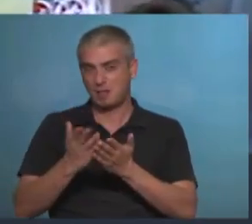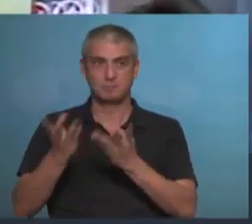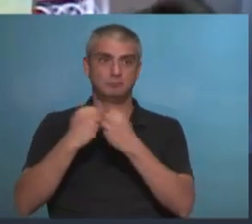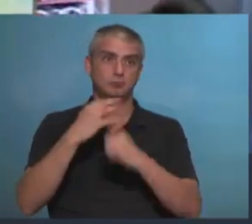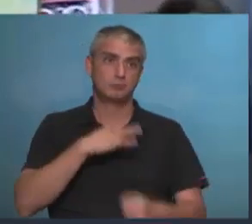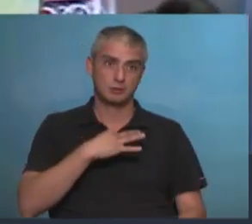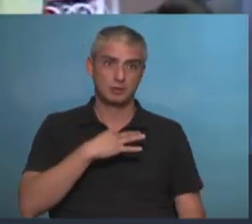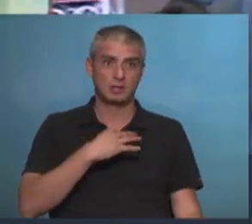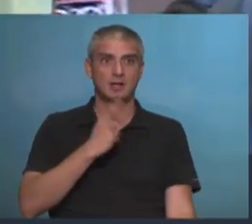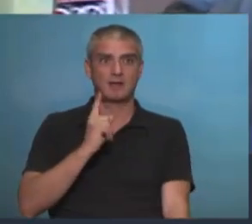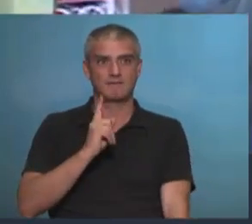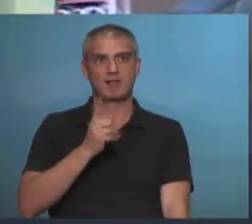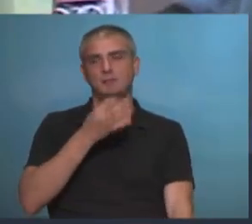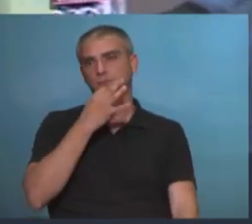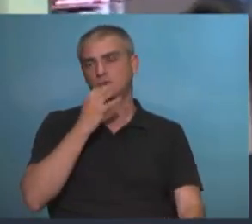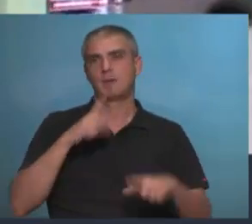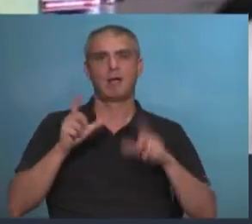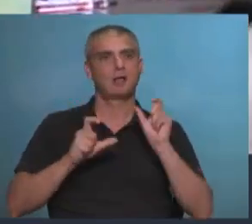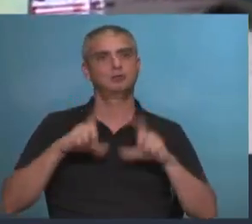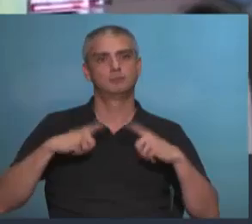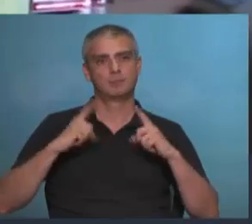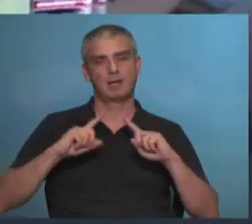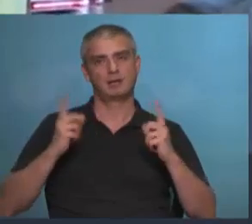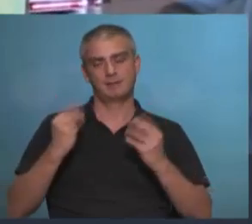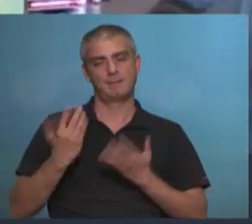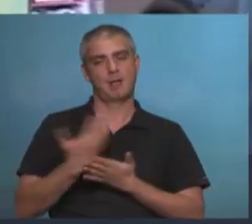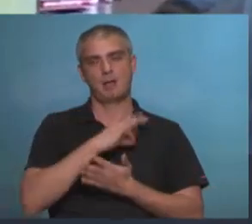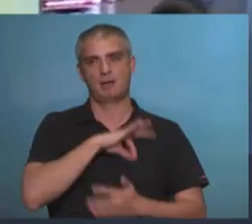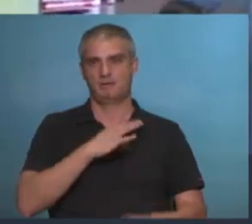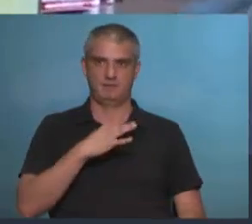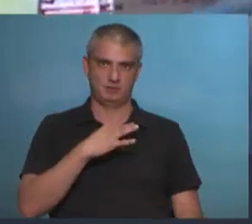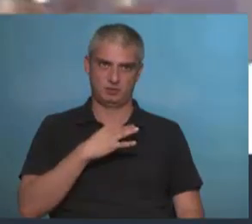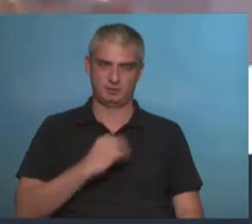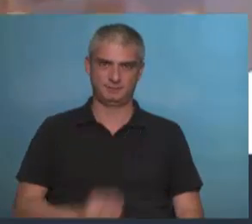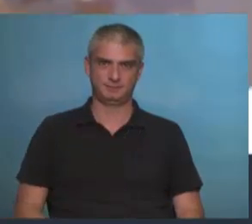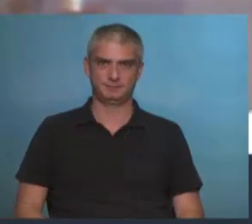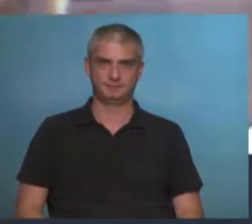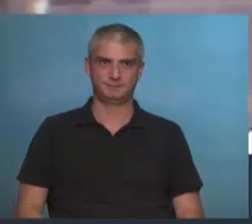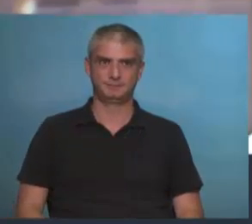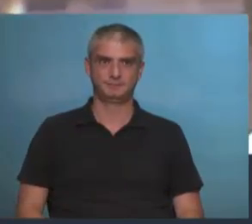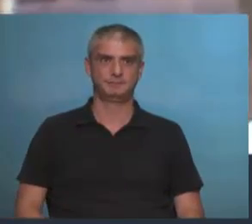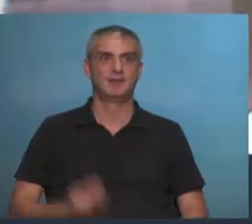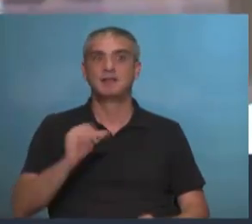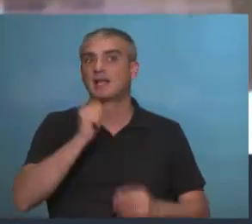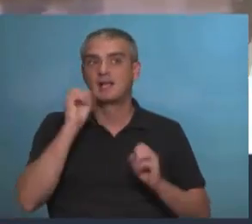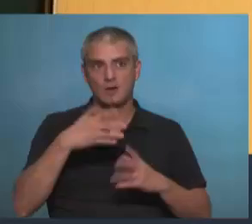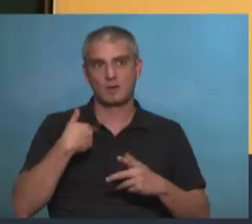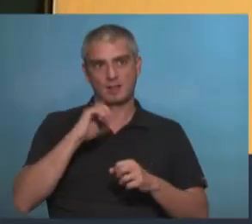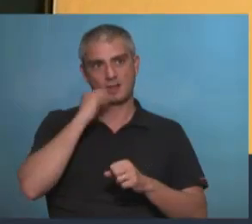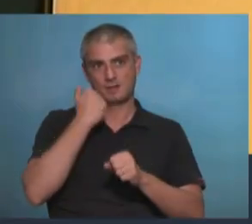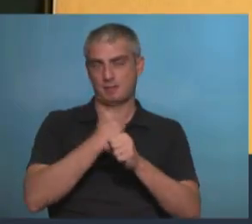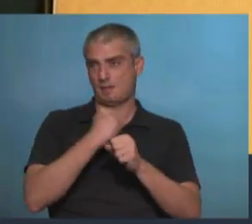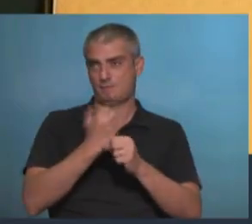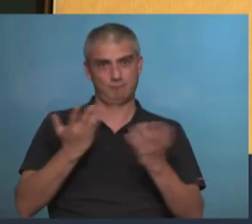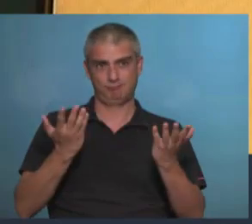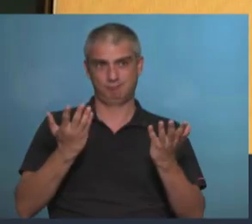family, but I would make other people's lives better by my game. The worst that can happen is I'll go back to work tomorrow.